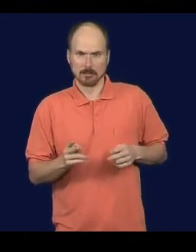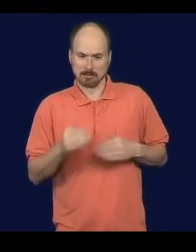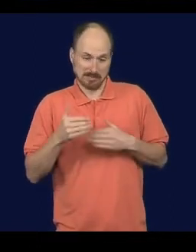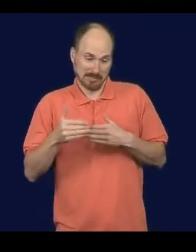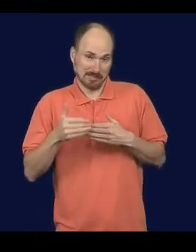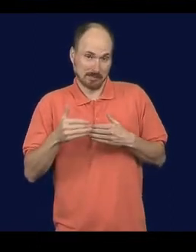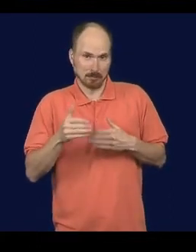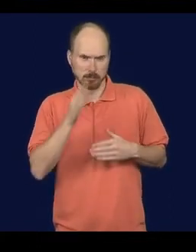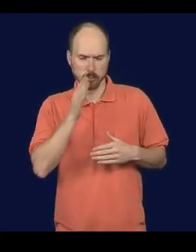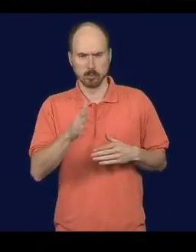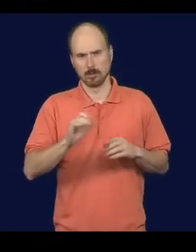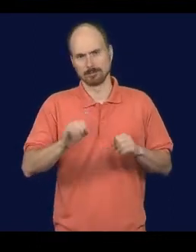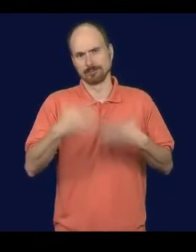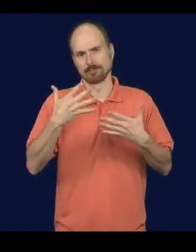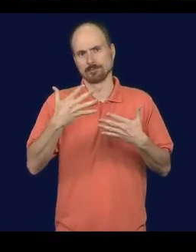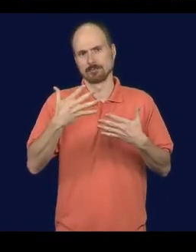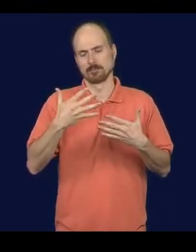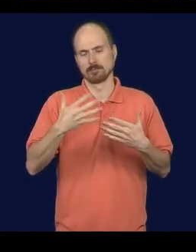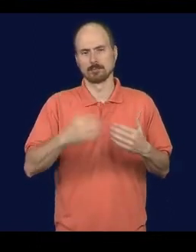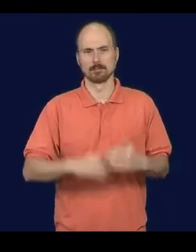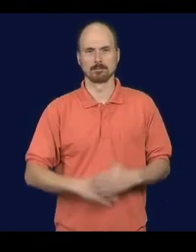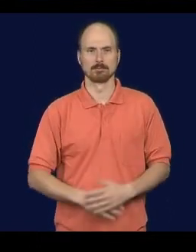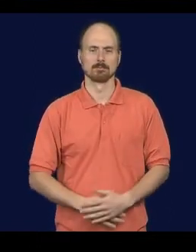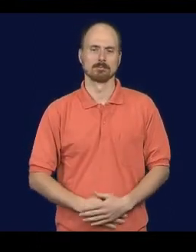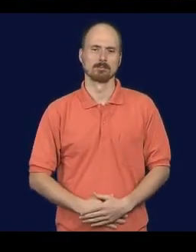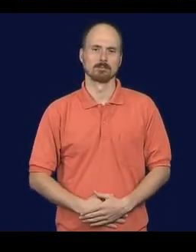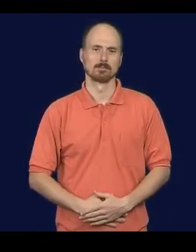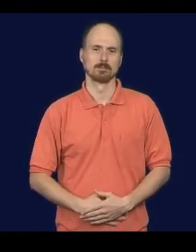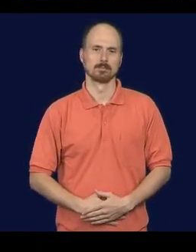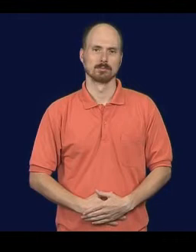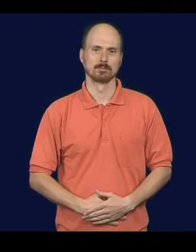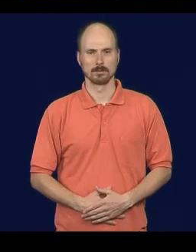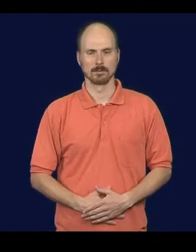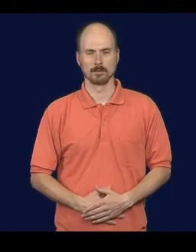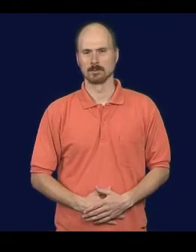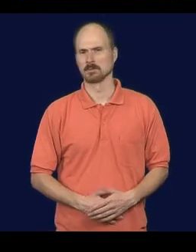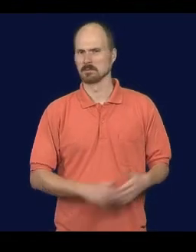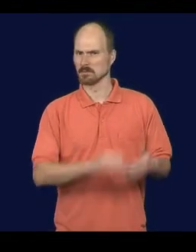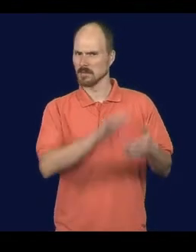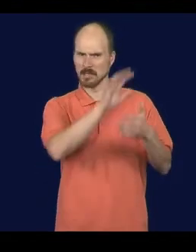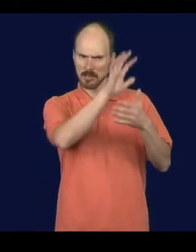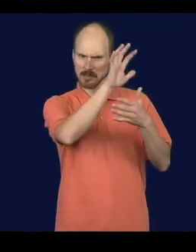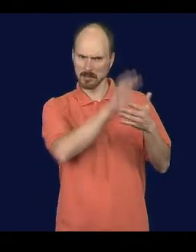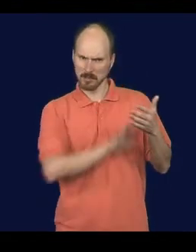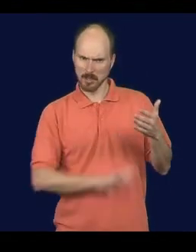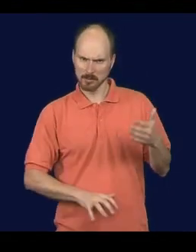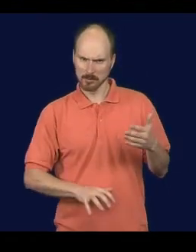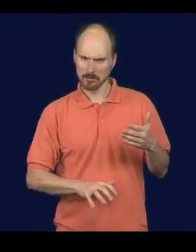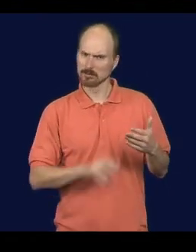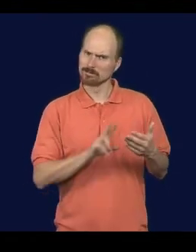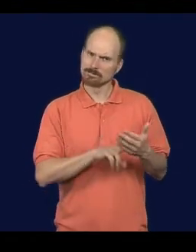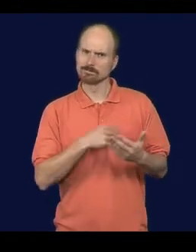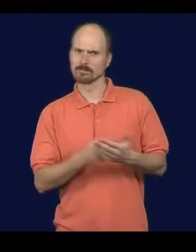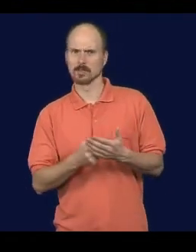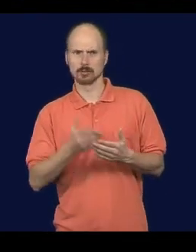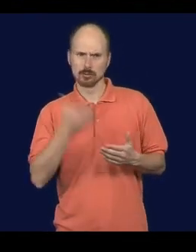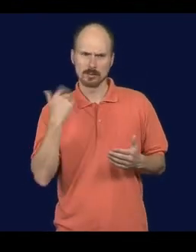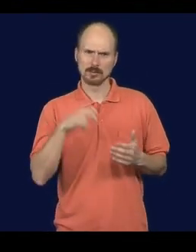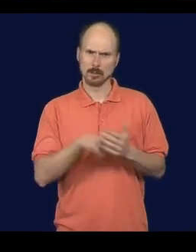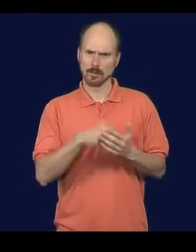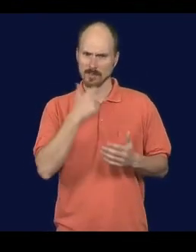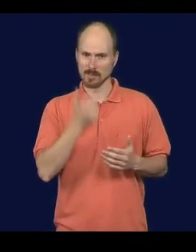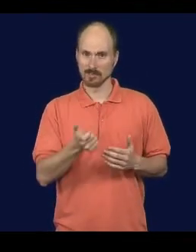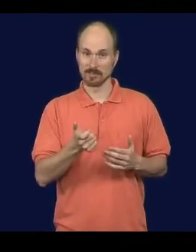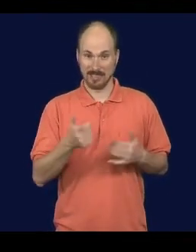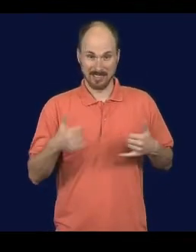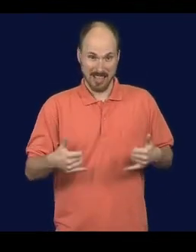Stačí se nainstalovat Antelie z Google Play, která je zdarma. A co budete teda potřebovat, hlavně